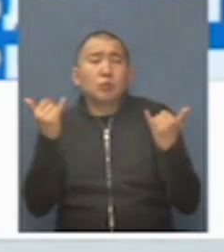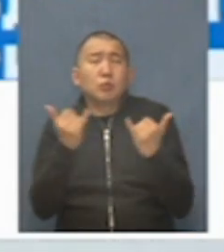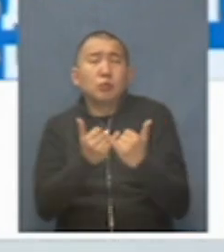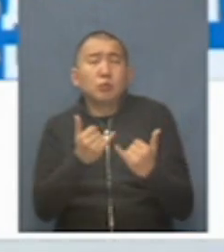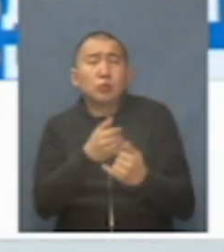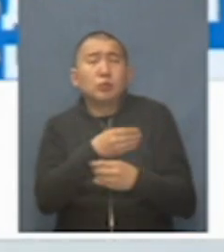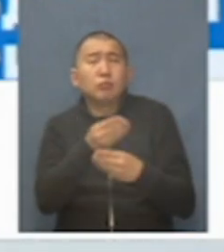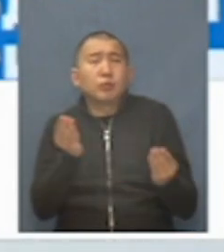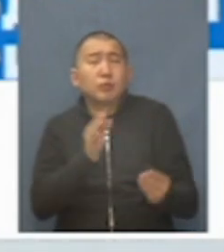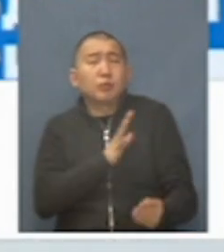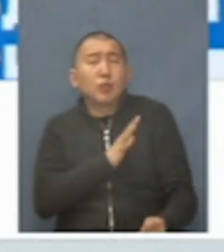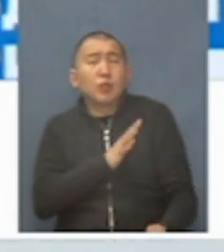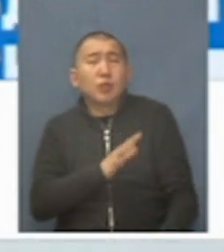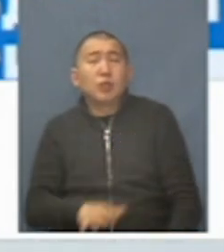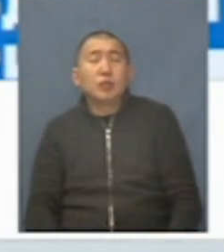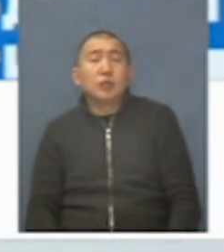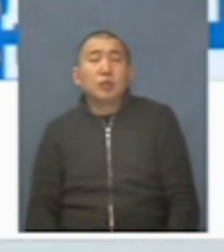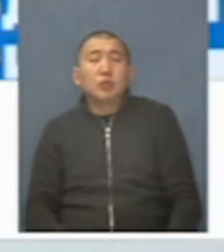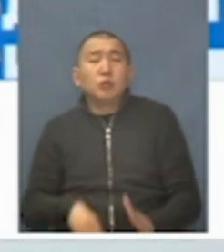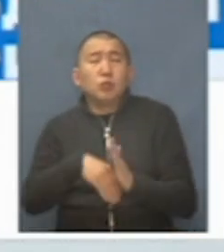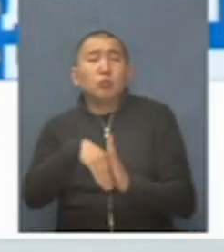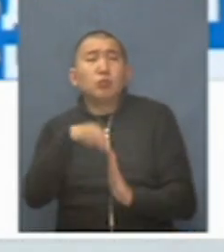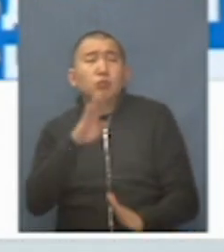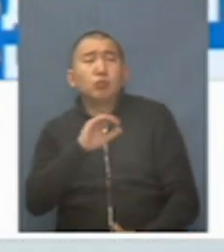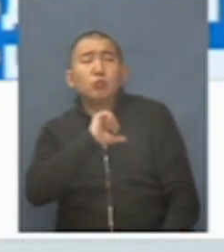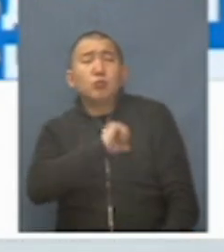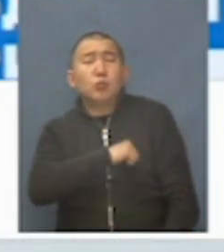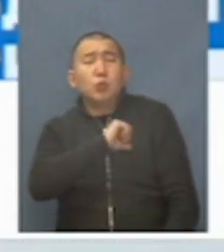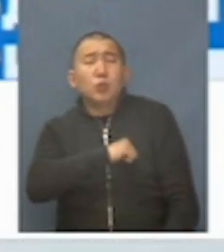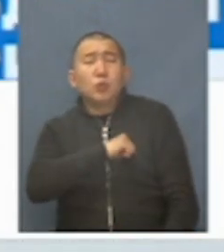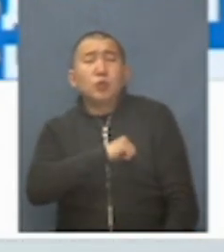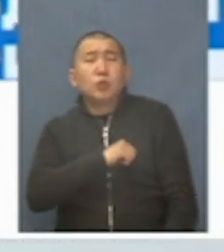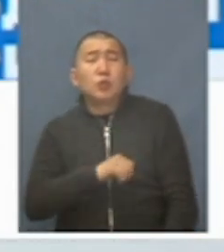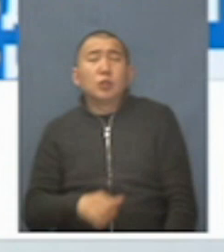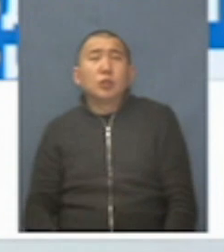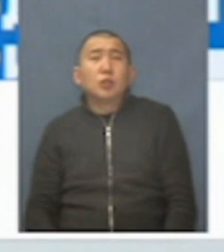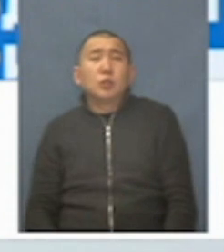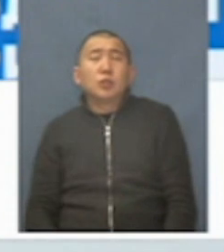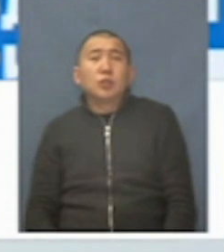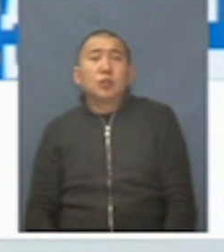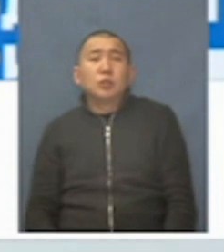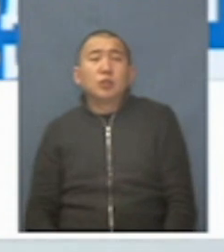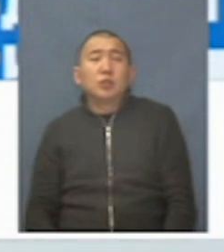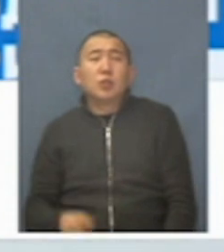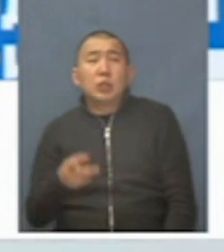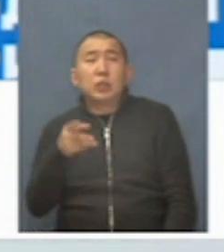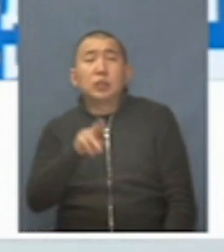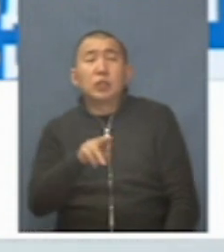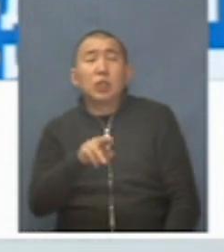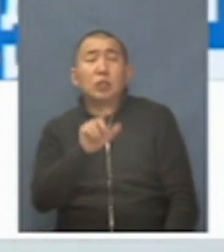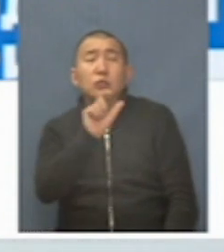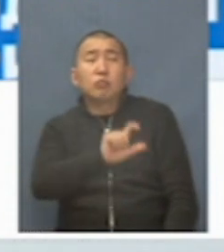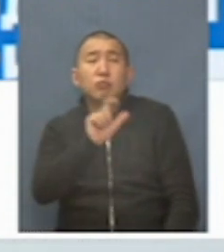Шығыс Қазақстан облысының үздік адвокаттары, заңгерлері бұларда осында келіп отыр. Бұлар осы халыққа